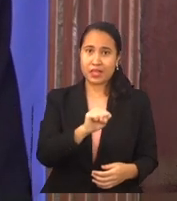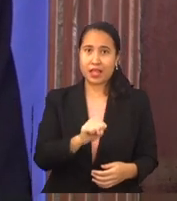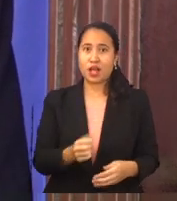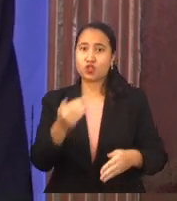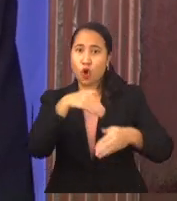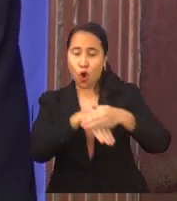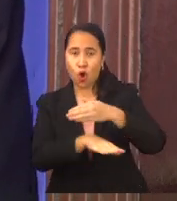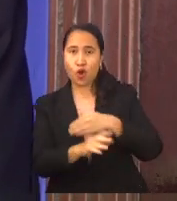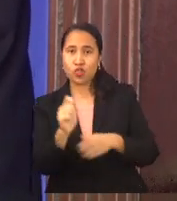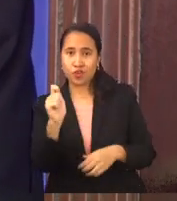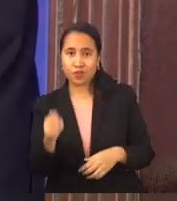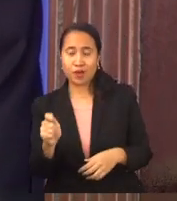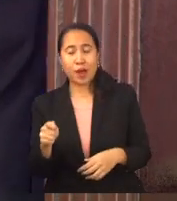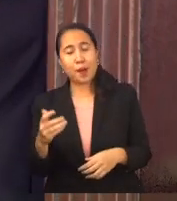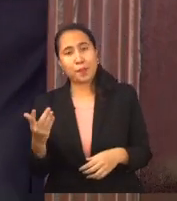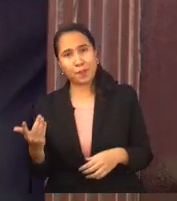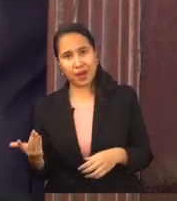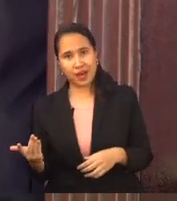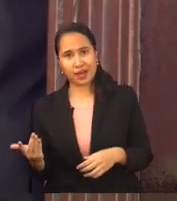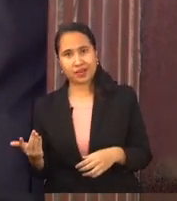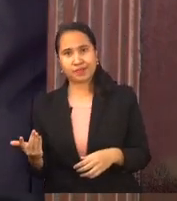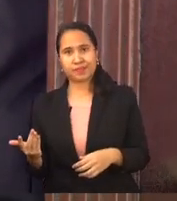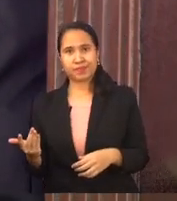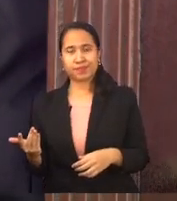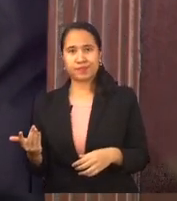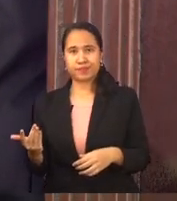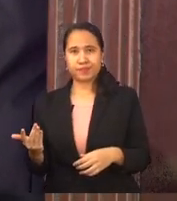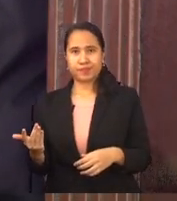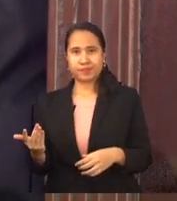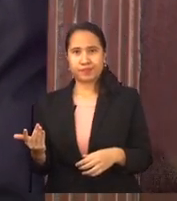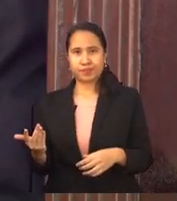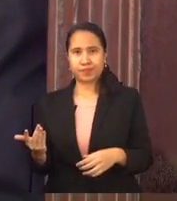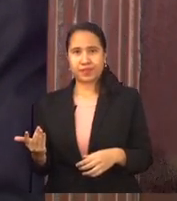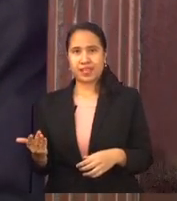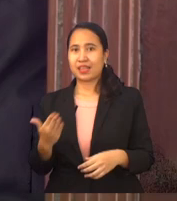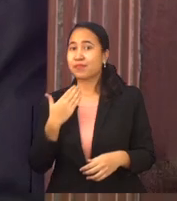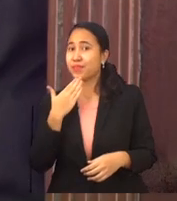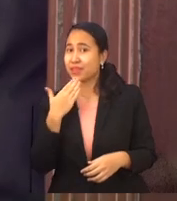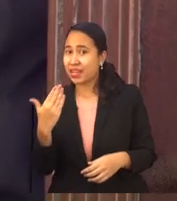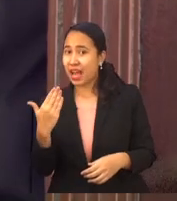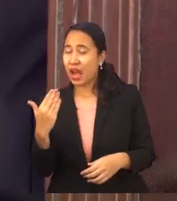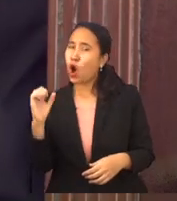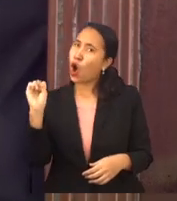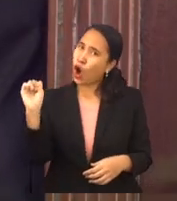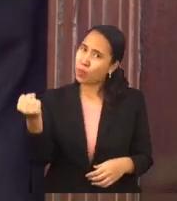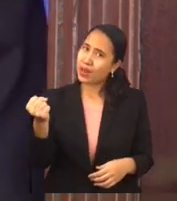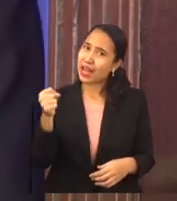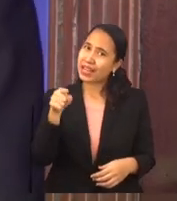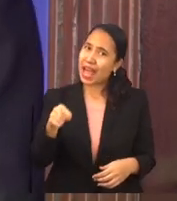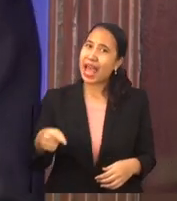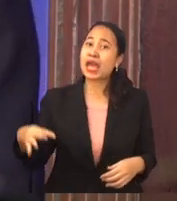vicevoorzitter, maar heeft dan moeten bedanken vanwege zijn ministerschap.